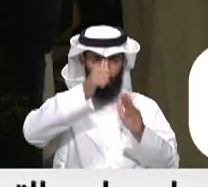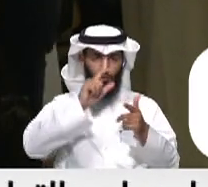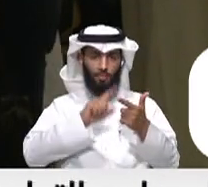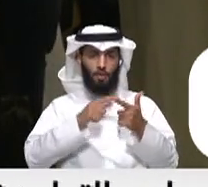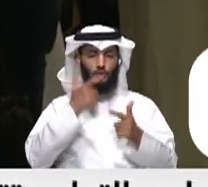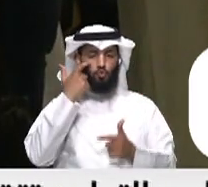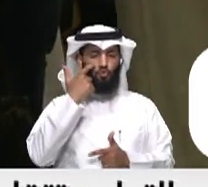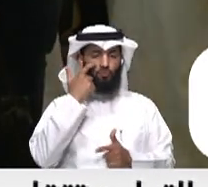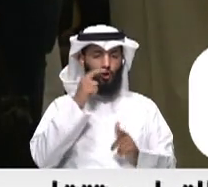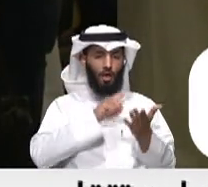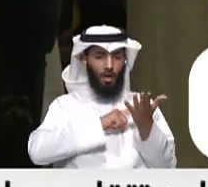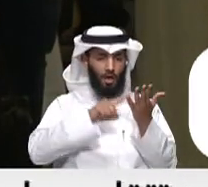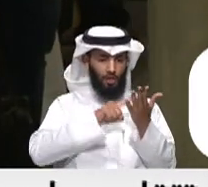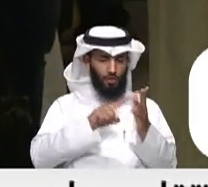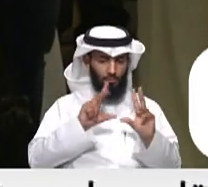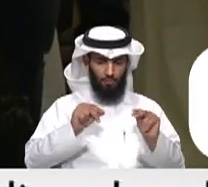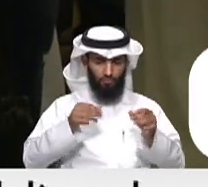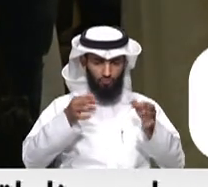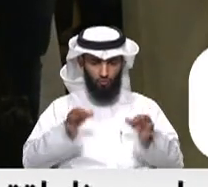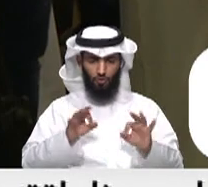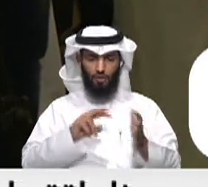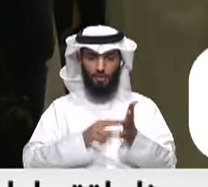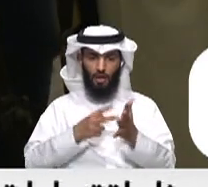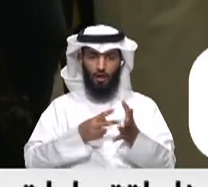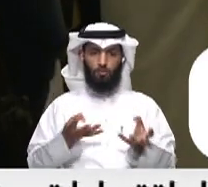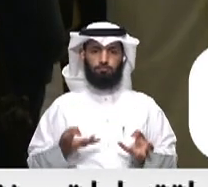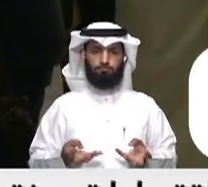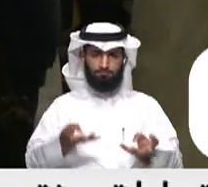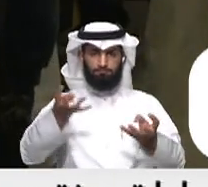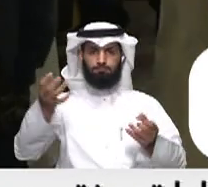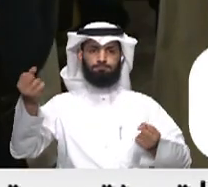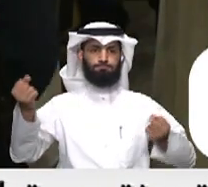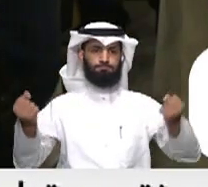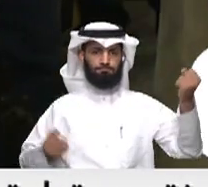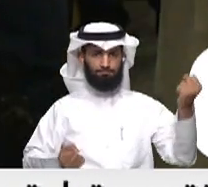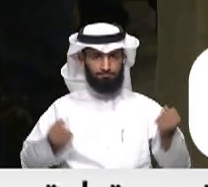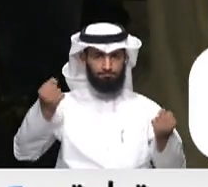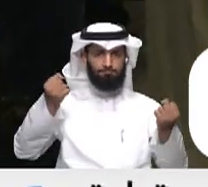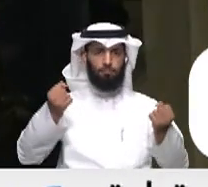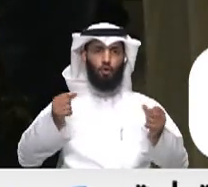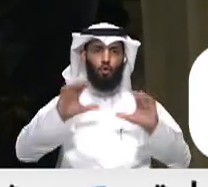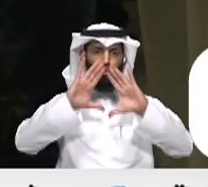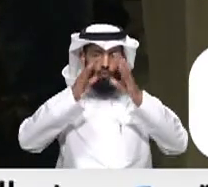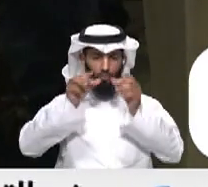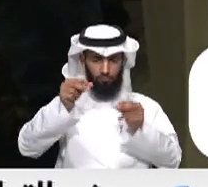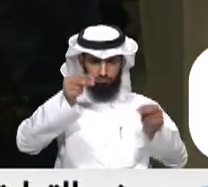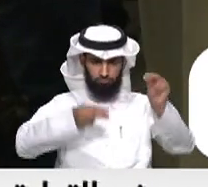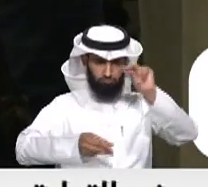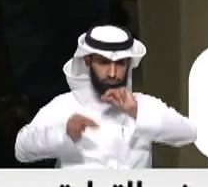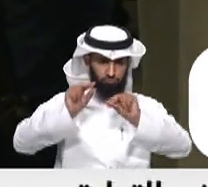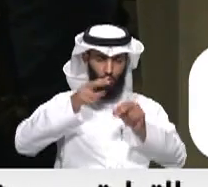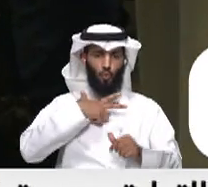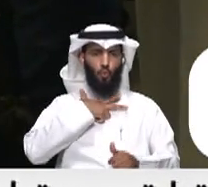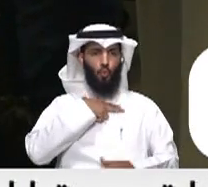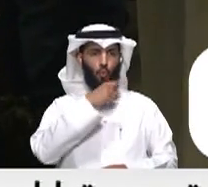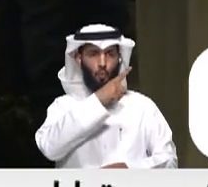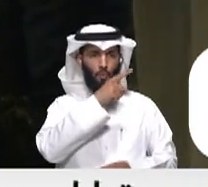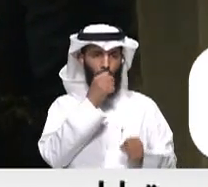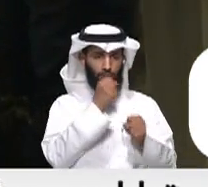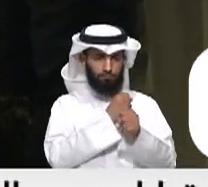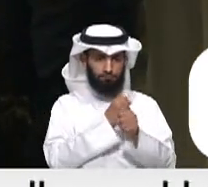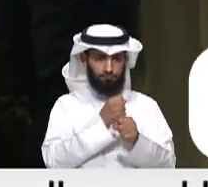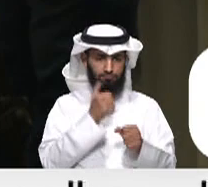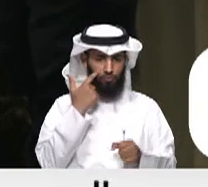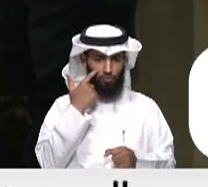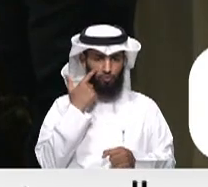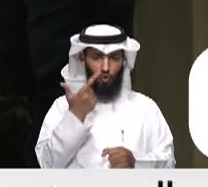هذه العقود من خلال المعدات من خلال المختبرات المحايده ومن خلال كذلك المركز الحكومي من خلال